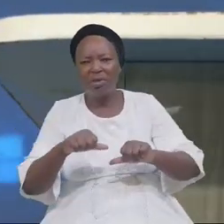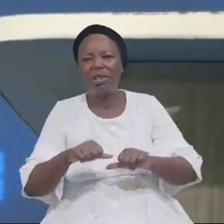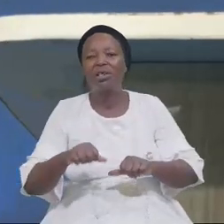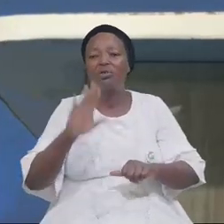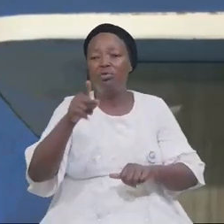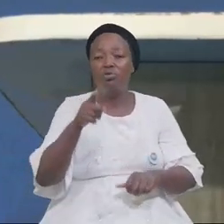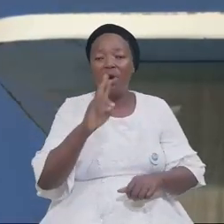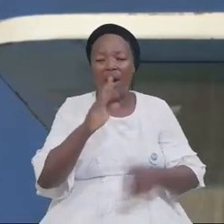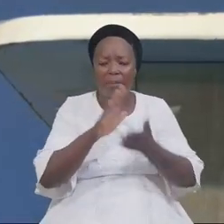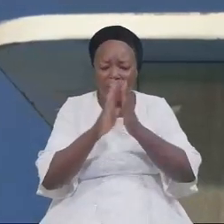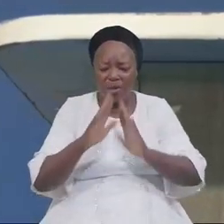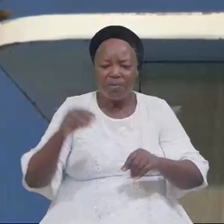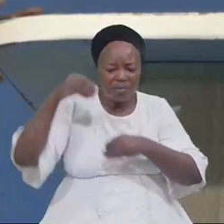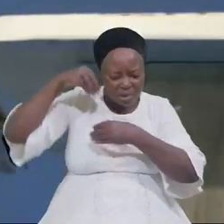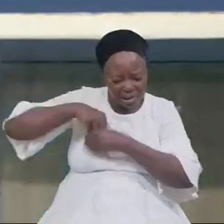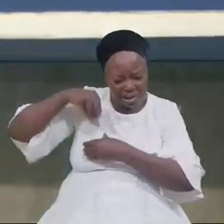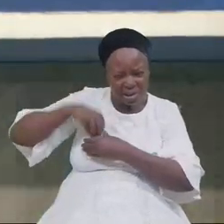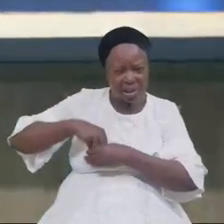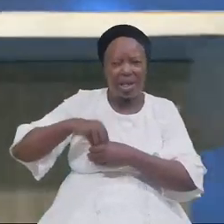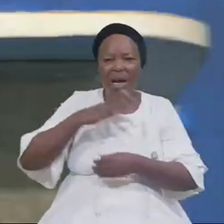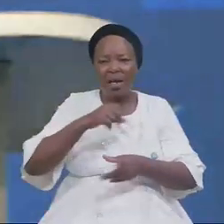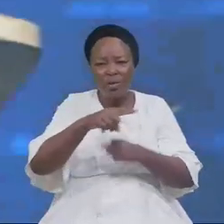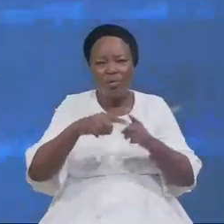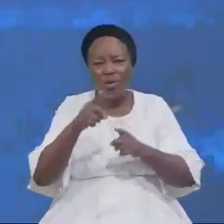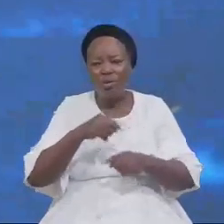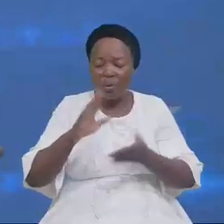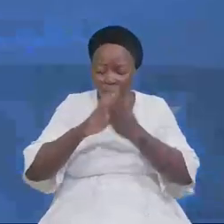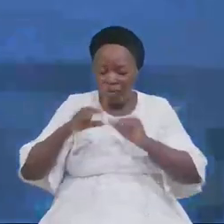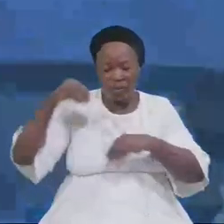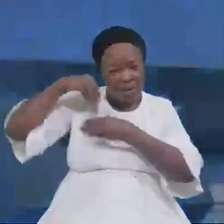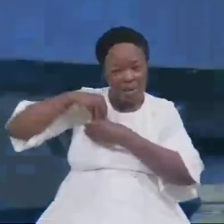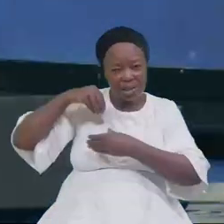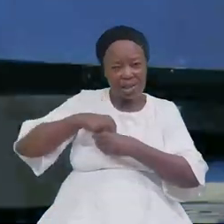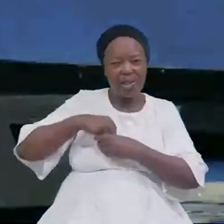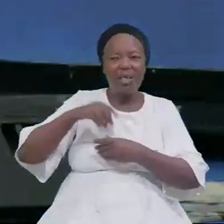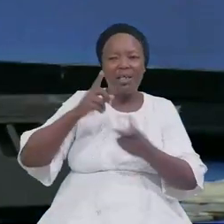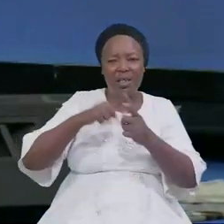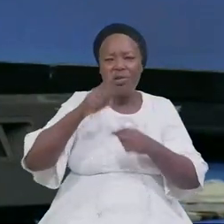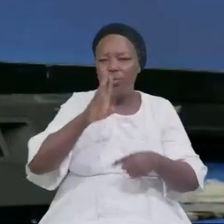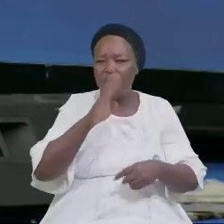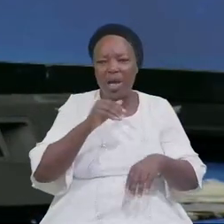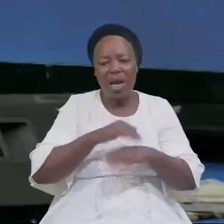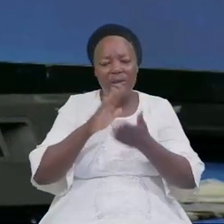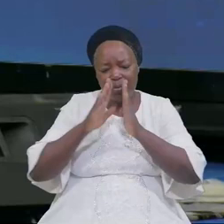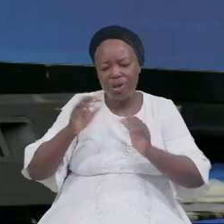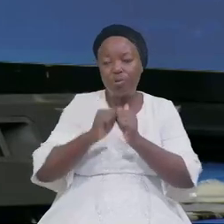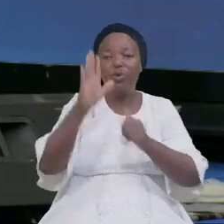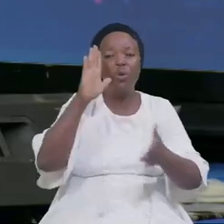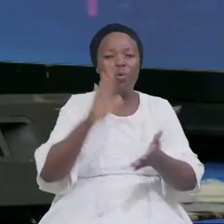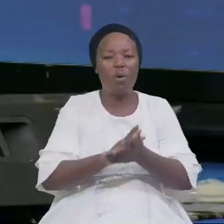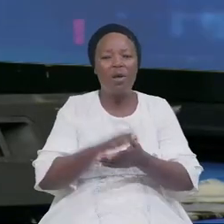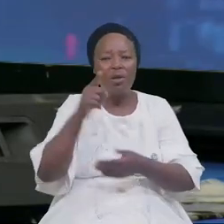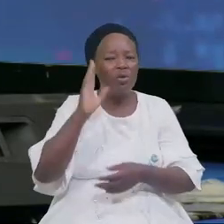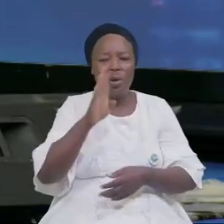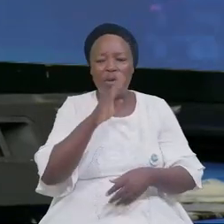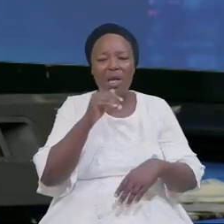culpabilité. Tu as la paix au-dedans de toi. Et lorsque tu as la paix au-dedans de toi, tu seras en paix avec ta